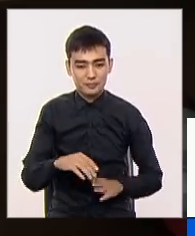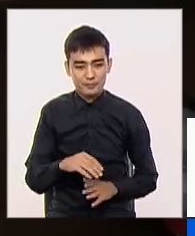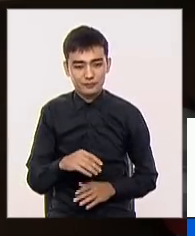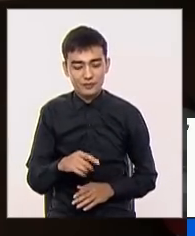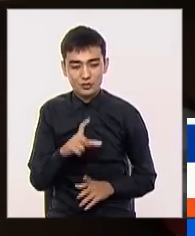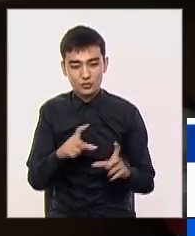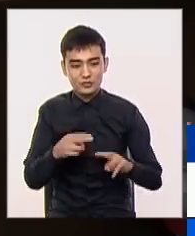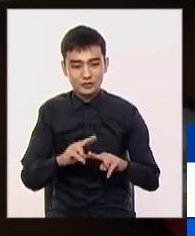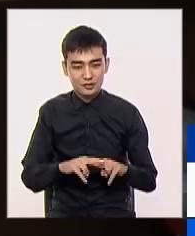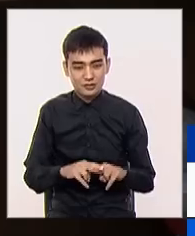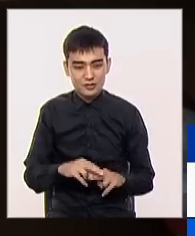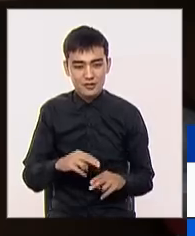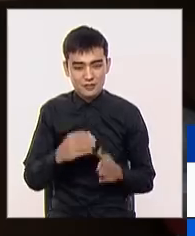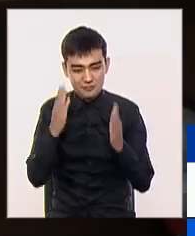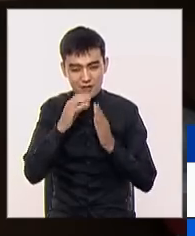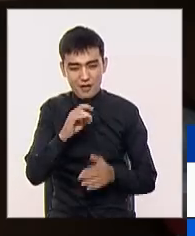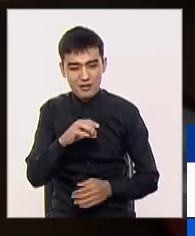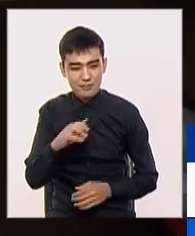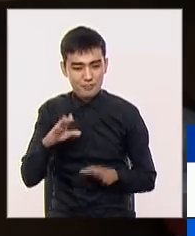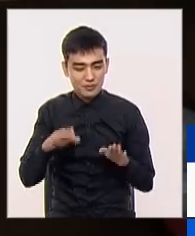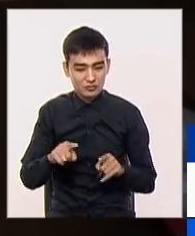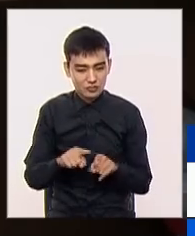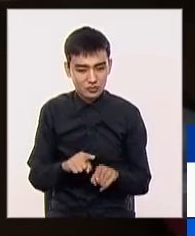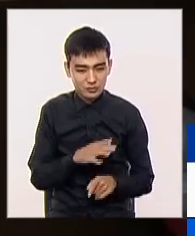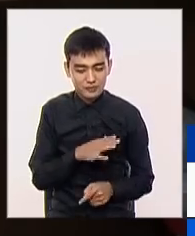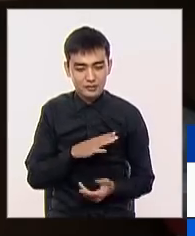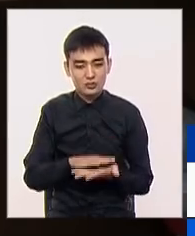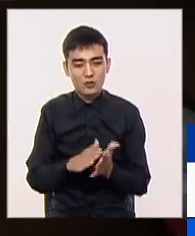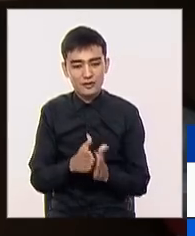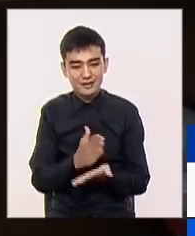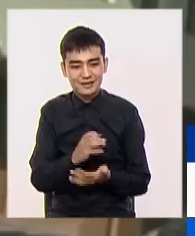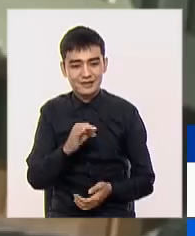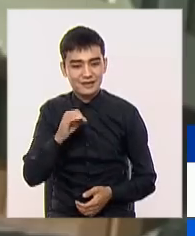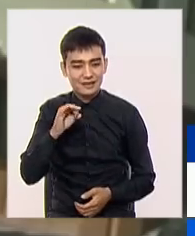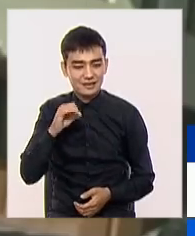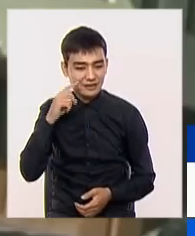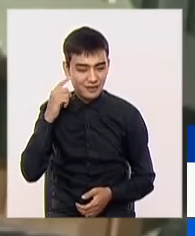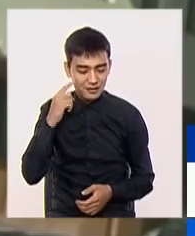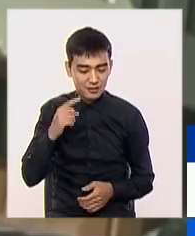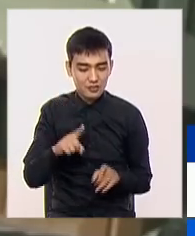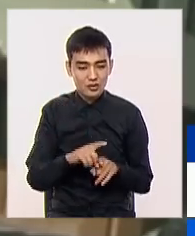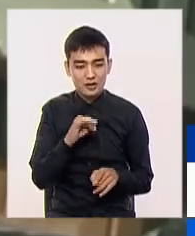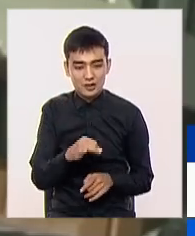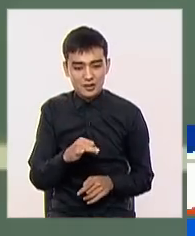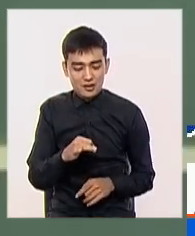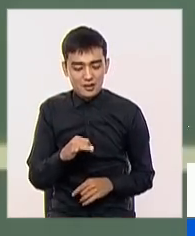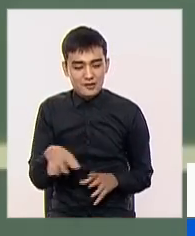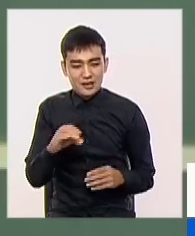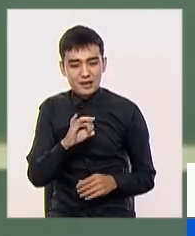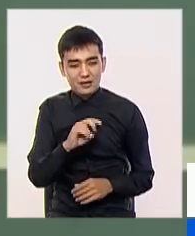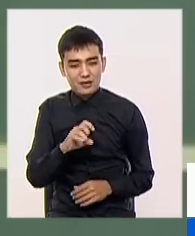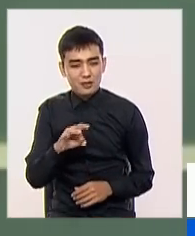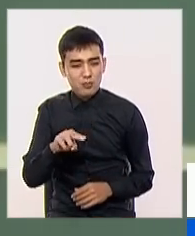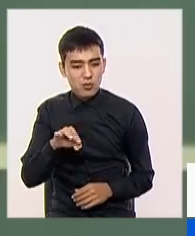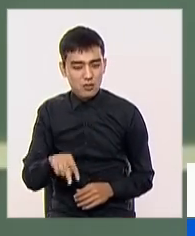выдавали Объединенные Арабские Эмираты. Есть соглашение с Китаем. В международной базе Интерпола есть так